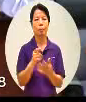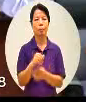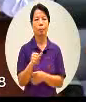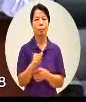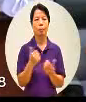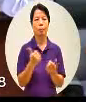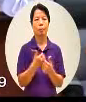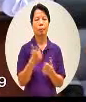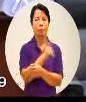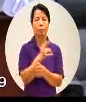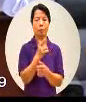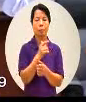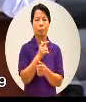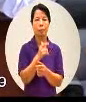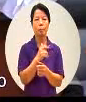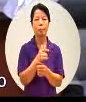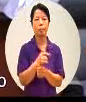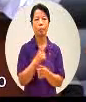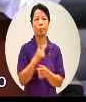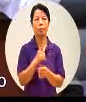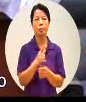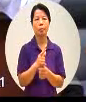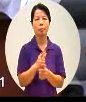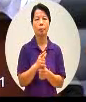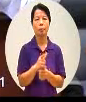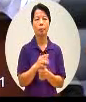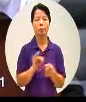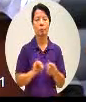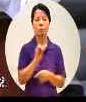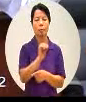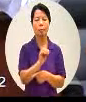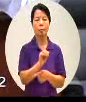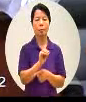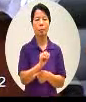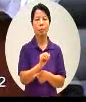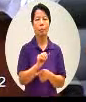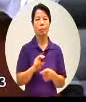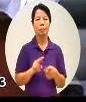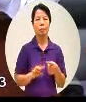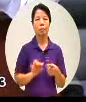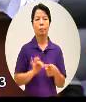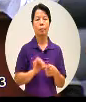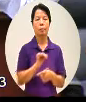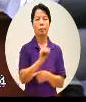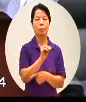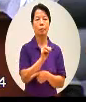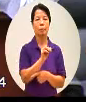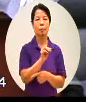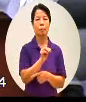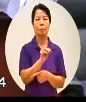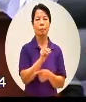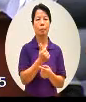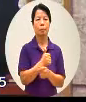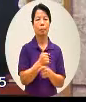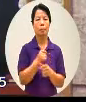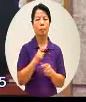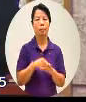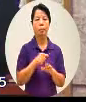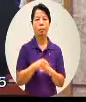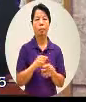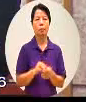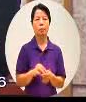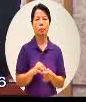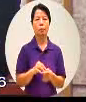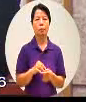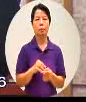如果是金手，所谓金手是不是100到80分啊？是不是这样评？ 经所以及那个考试哈，